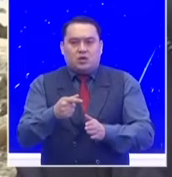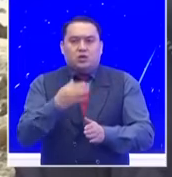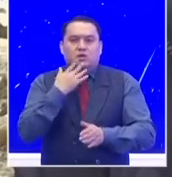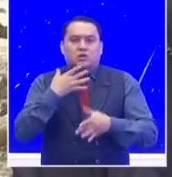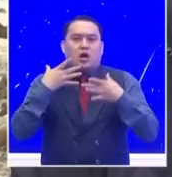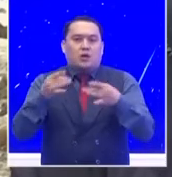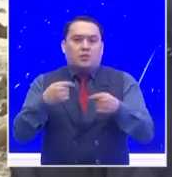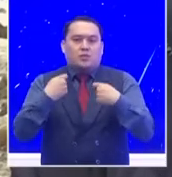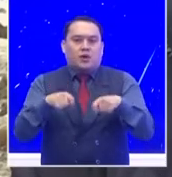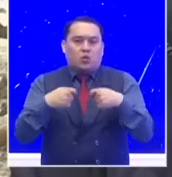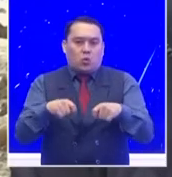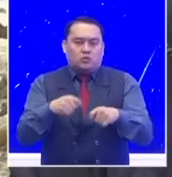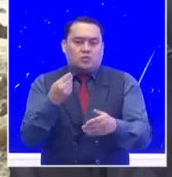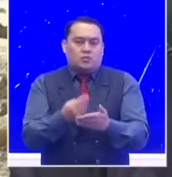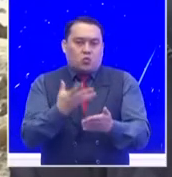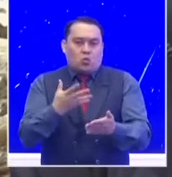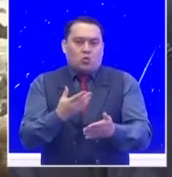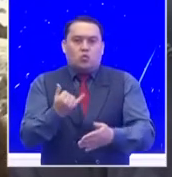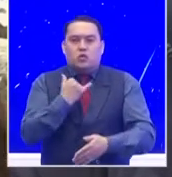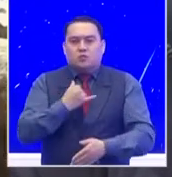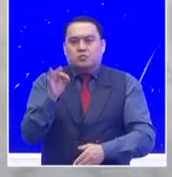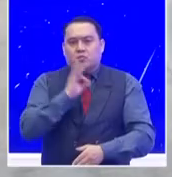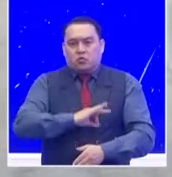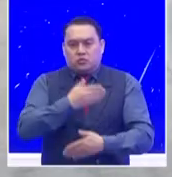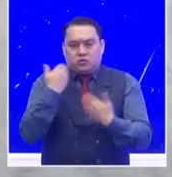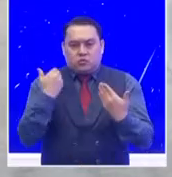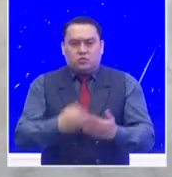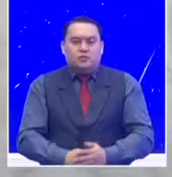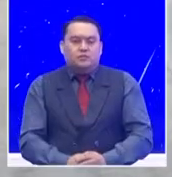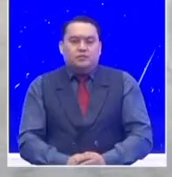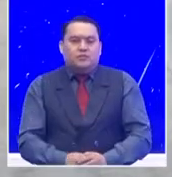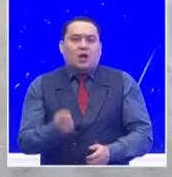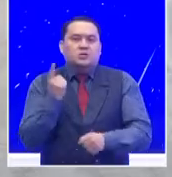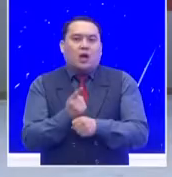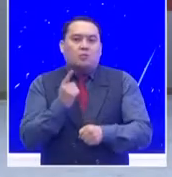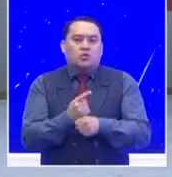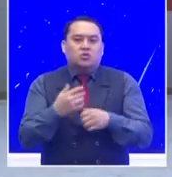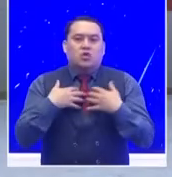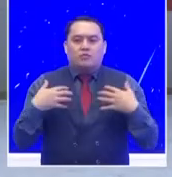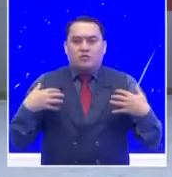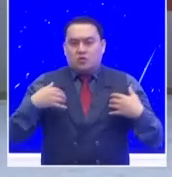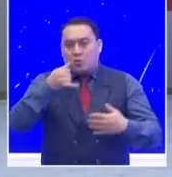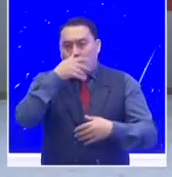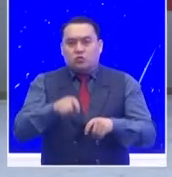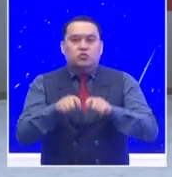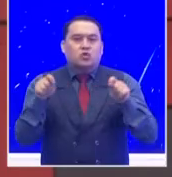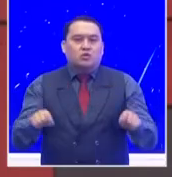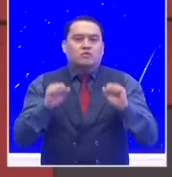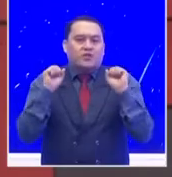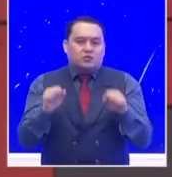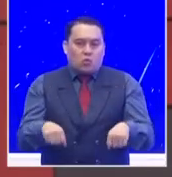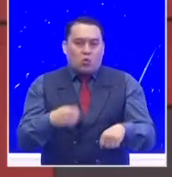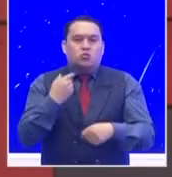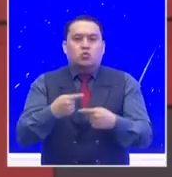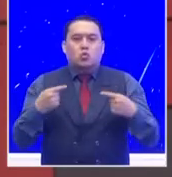будут отправлять по высокой цене. Для нас пользы от этого мало. Запрет вывоза живого скота из страны не сможет создать широкие возможности